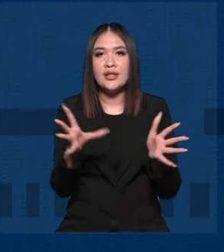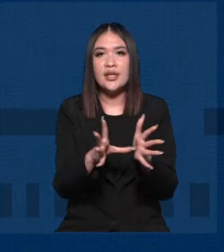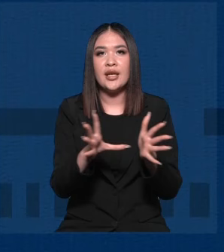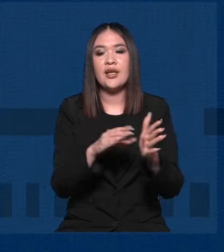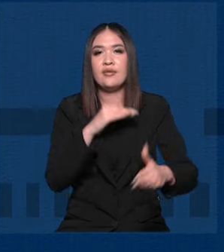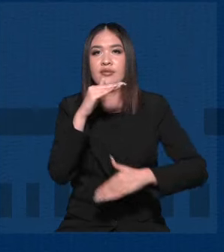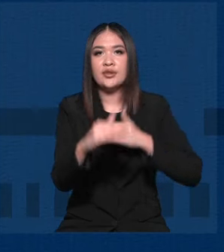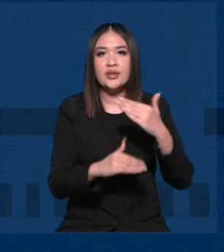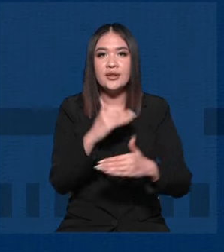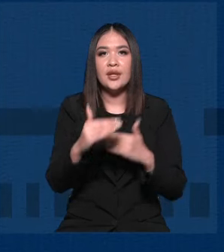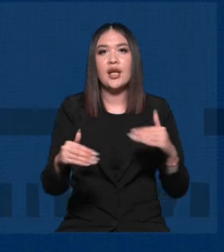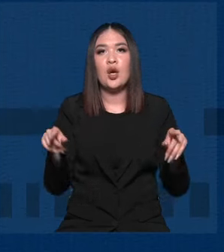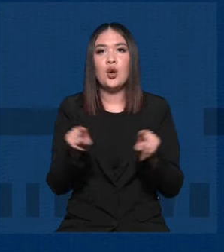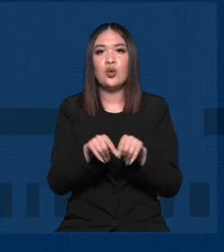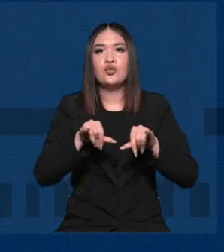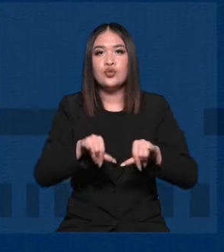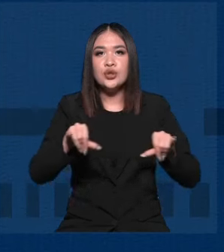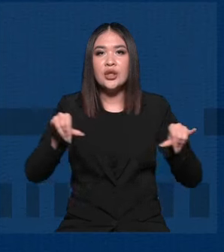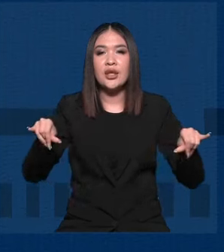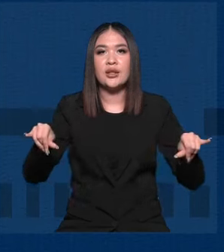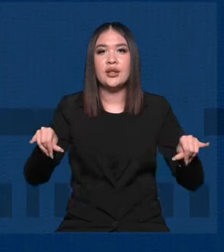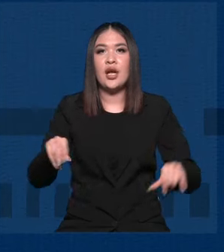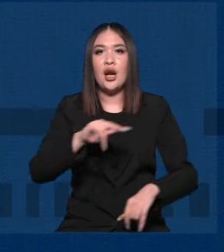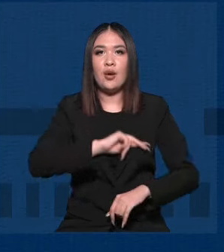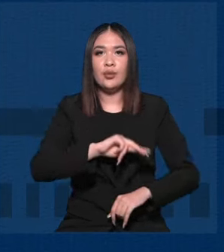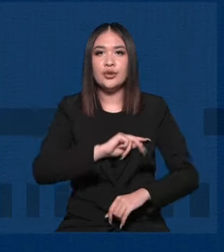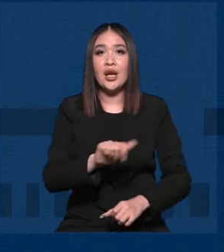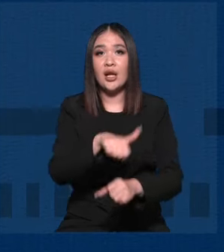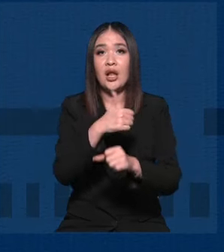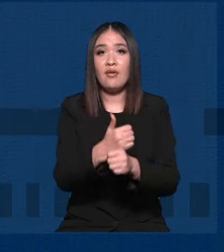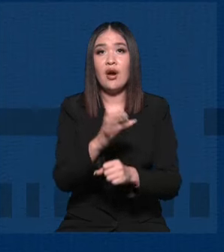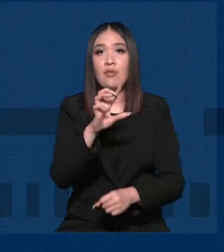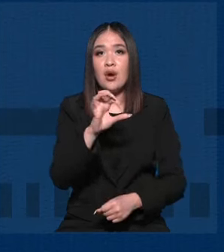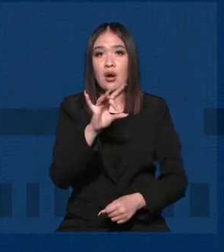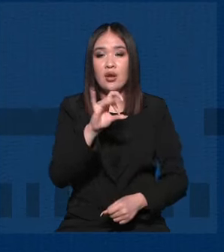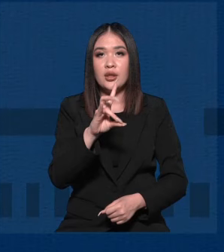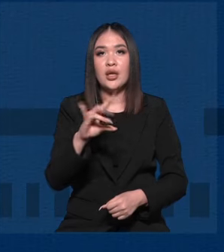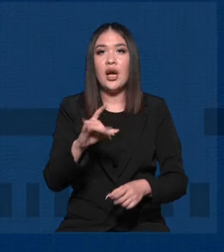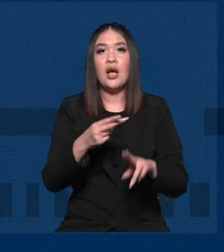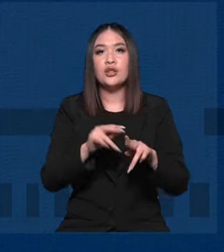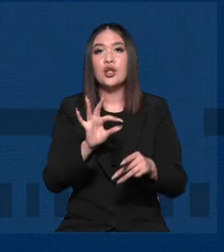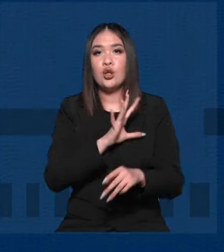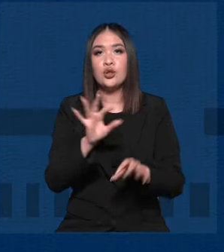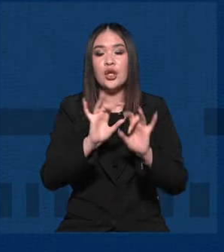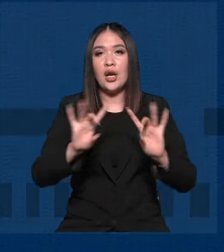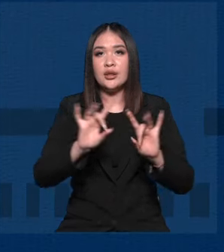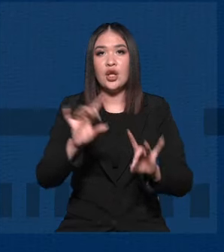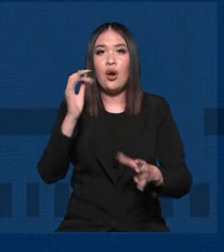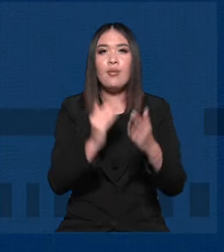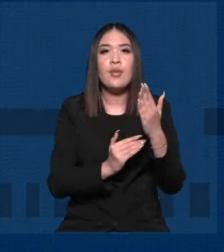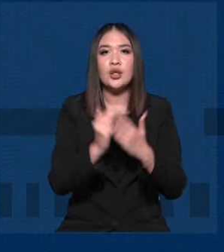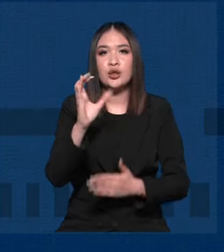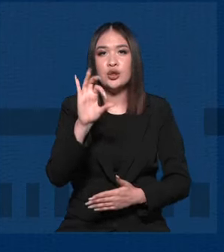развития военной инфраструктуры и усиления военно-патриотической работы. Глава оборонного ведомства также доложила о мерах по повышению